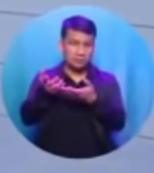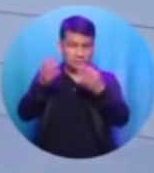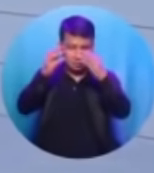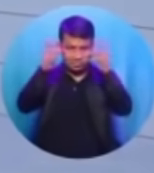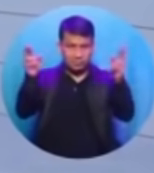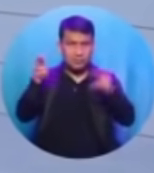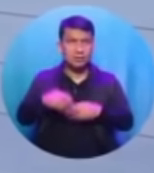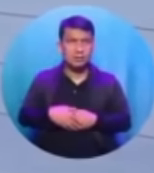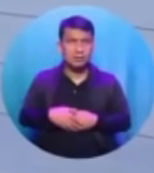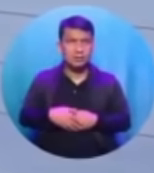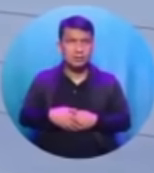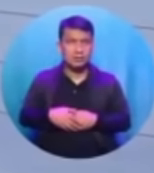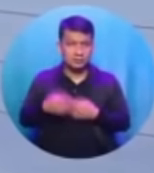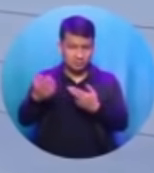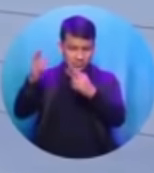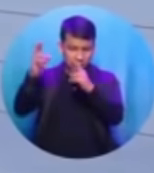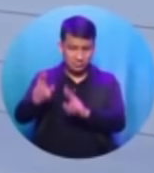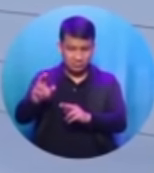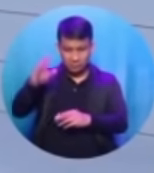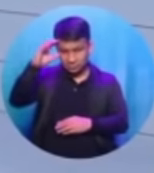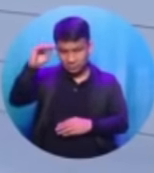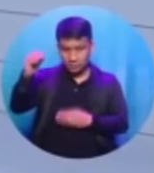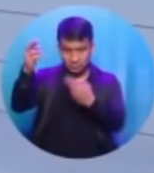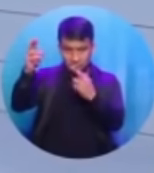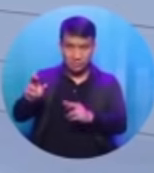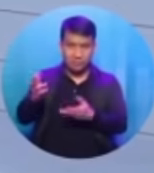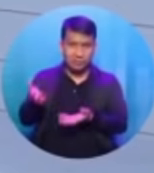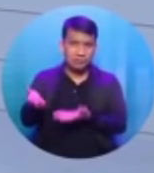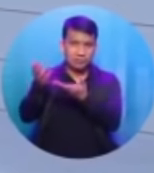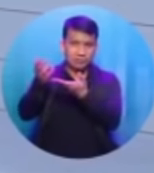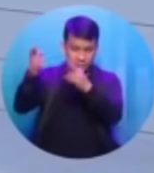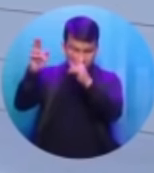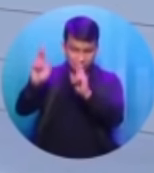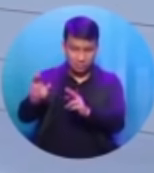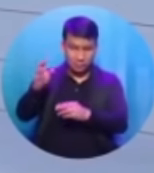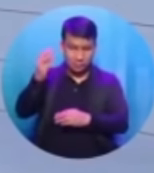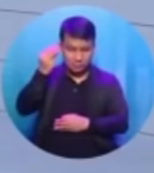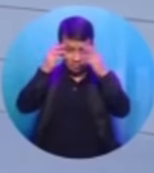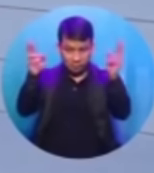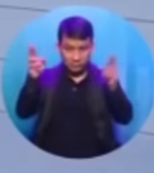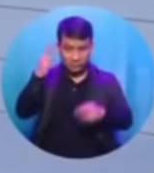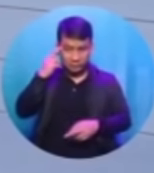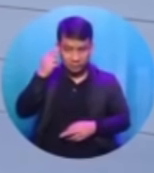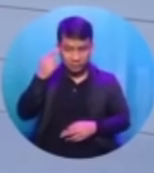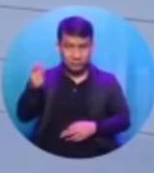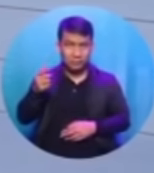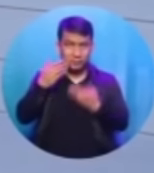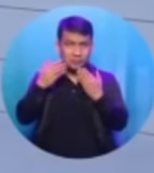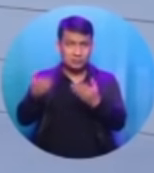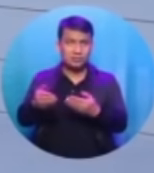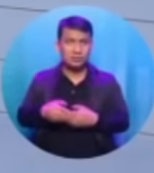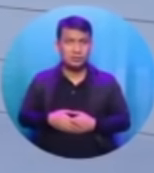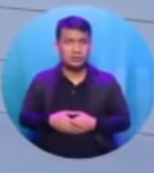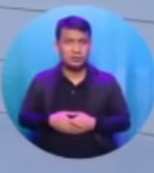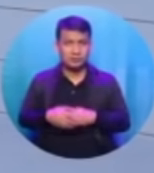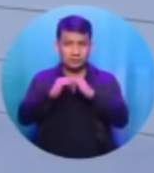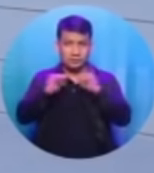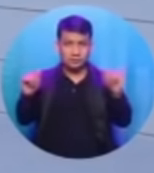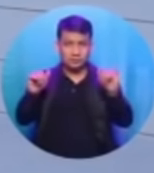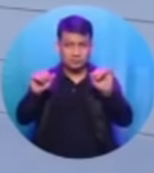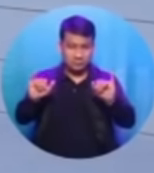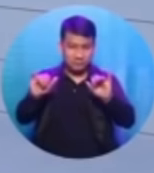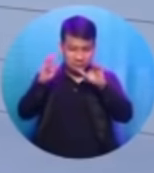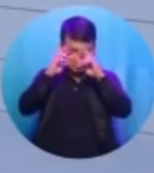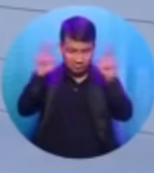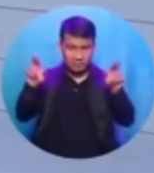Mayor. I really respect this guy. Napakataas po ang respeto ko dito kay Mayor Rex. Thank you, Mayor. Sana lahat ng Mayor